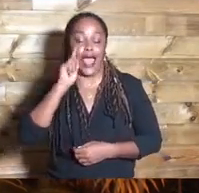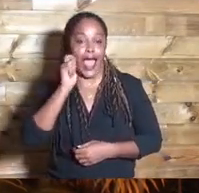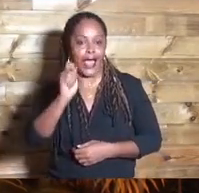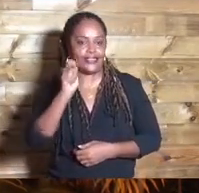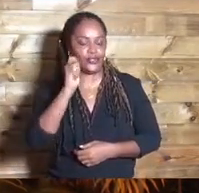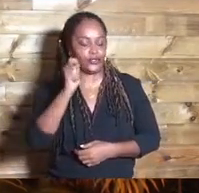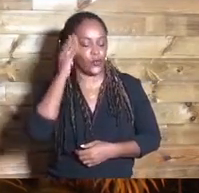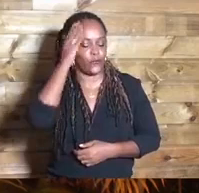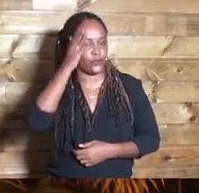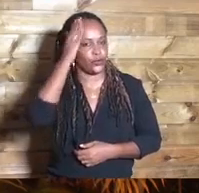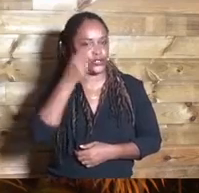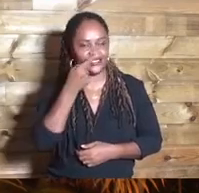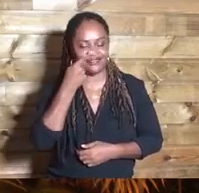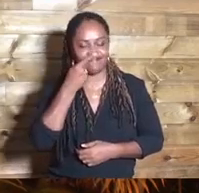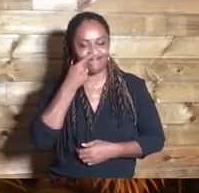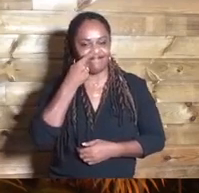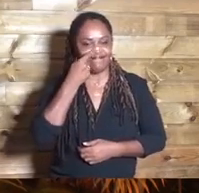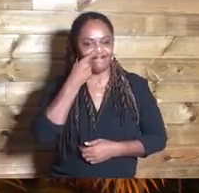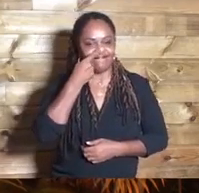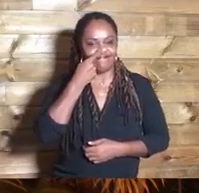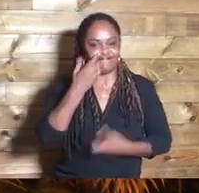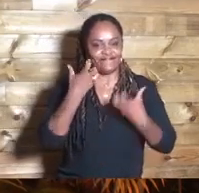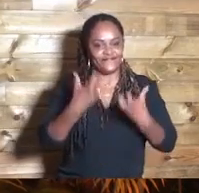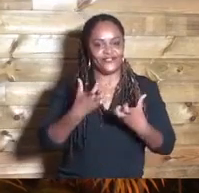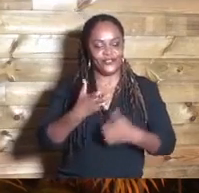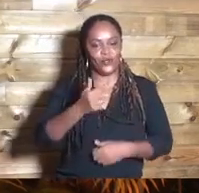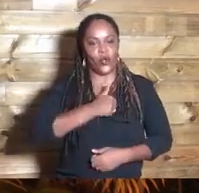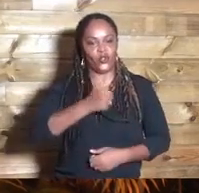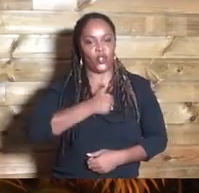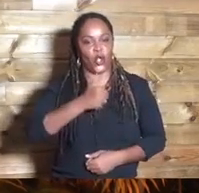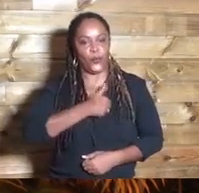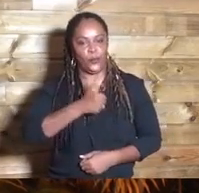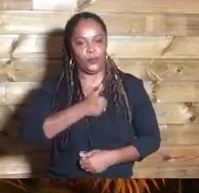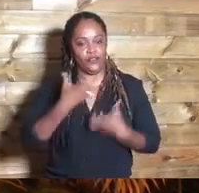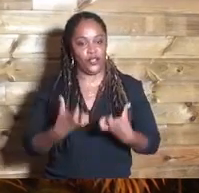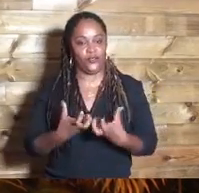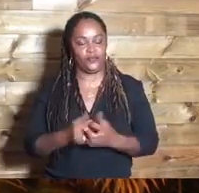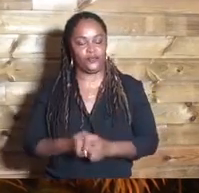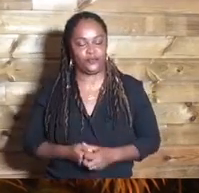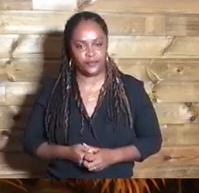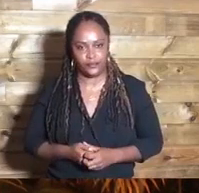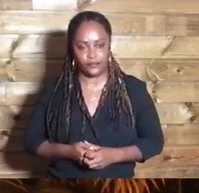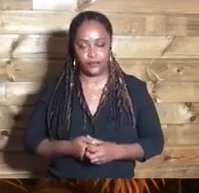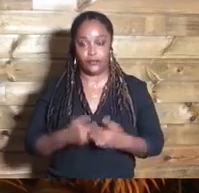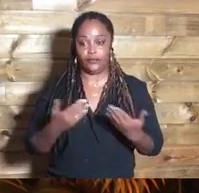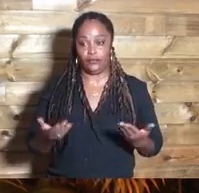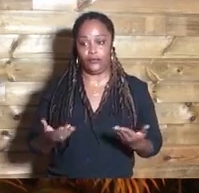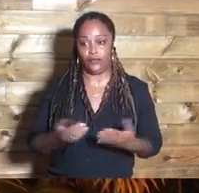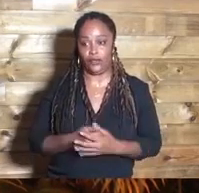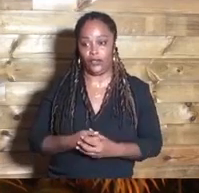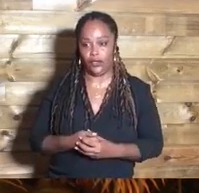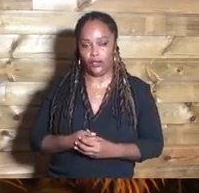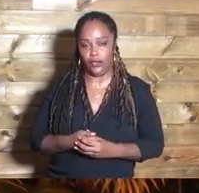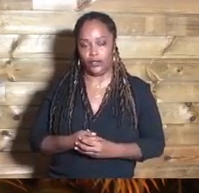cas senti ça qu'à ville. Les notions d'autonomie et d'indépendance sont maintenant des termes, ça c'est très,